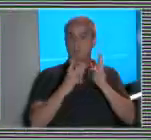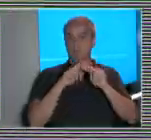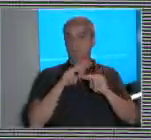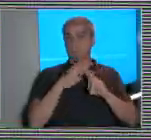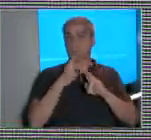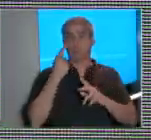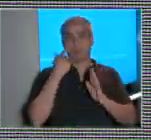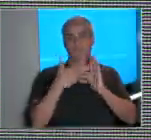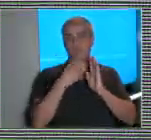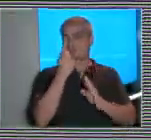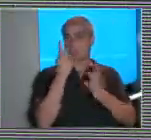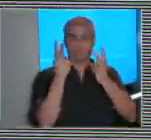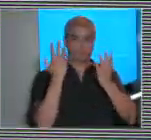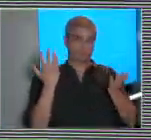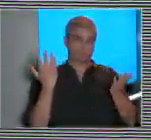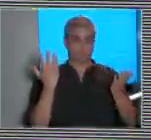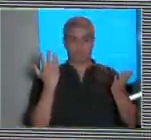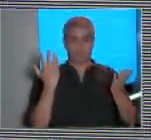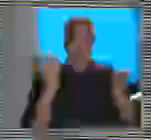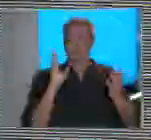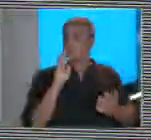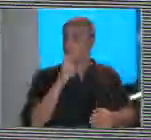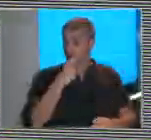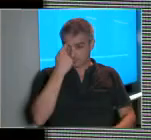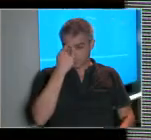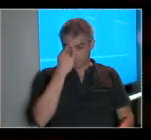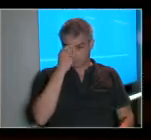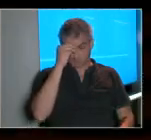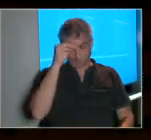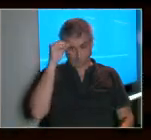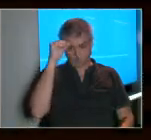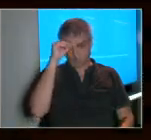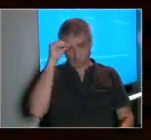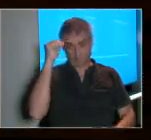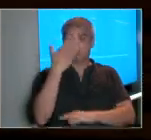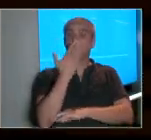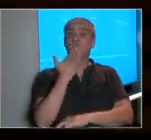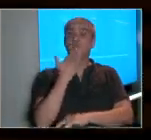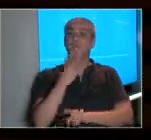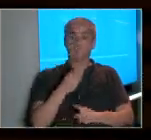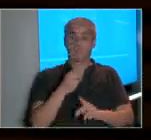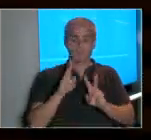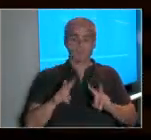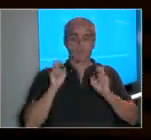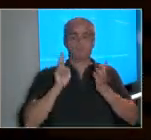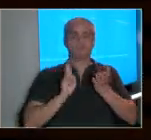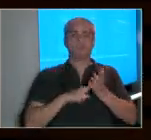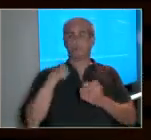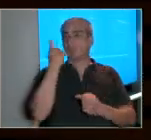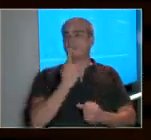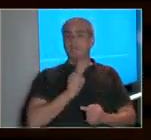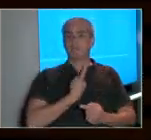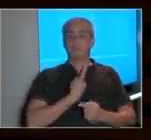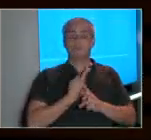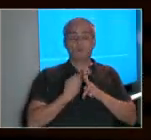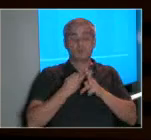לנו רק הבחנה אחת חשובה. האם אתם חושבים שבמדינת ישראל מימוש זכות ההגדרה העצמית